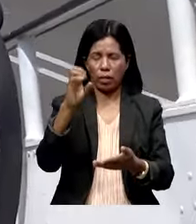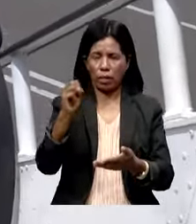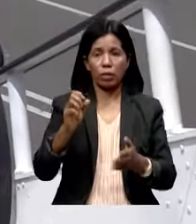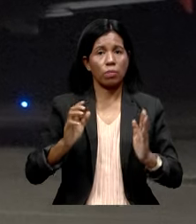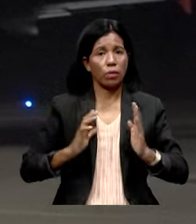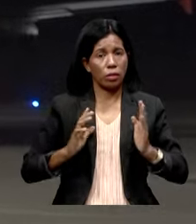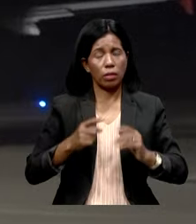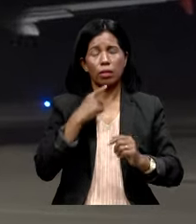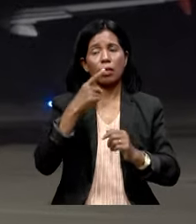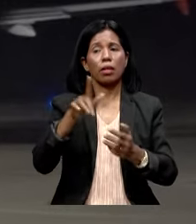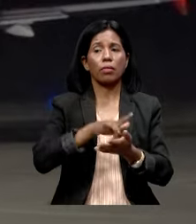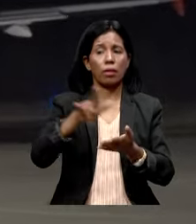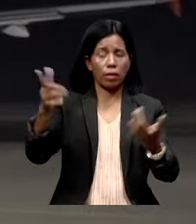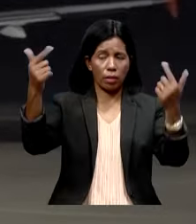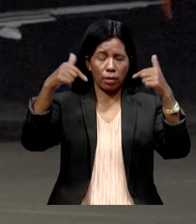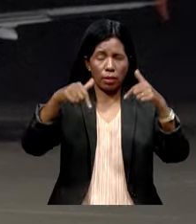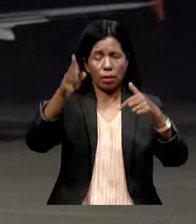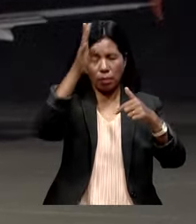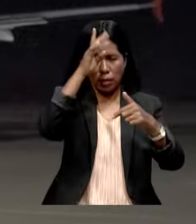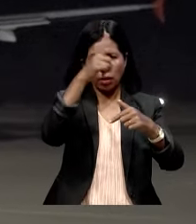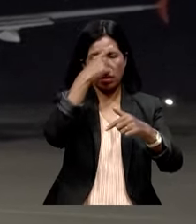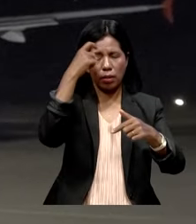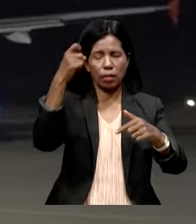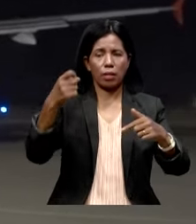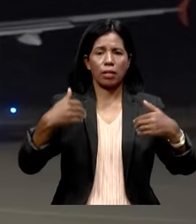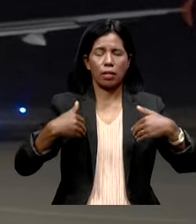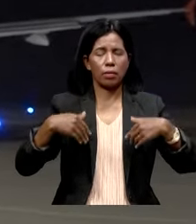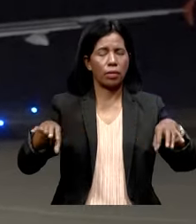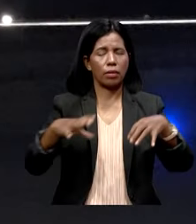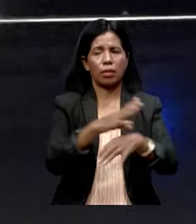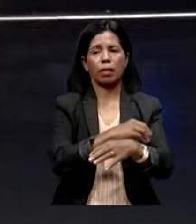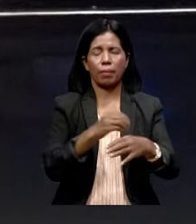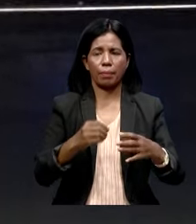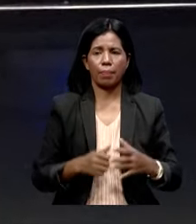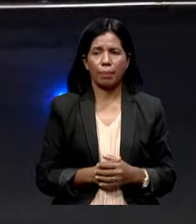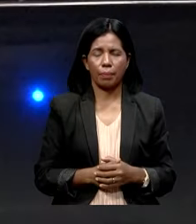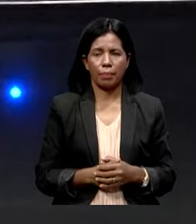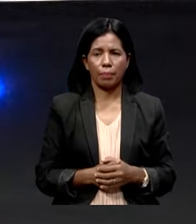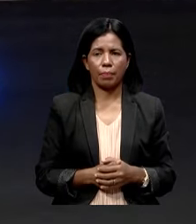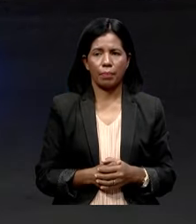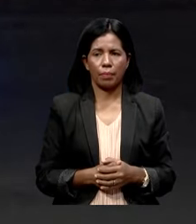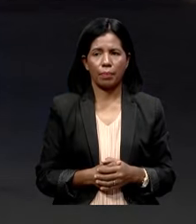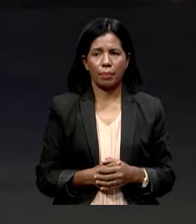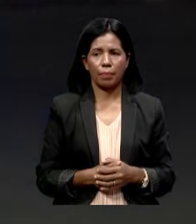reconhece avião fila fali ba Bali tamba ia perturbação ia sistema hidrólico. Equipa cobertura GMN.